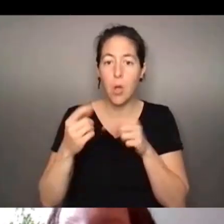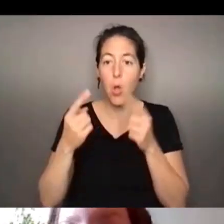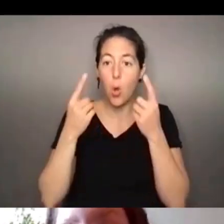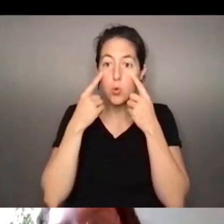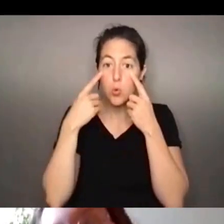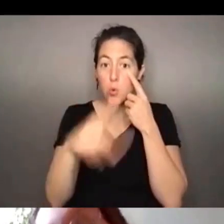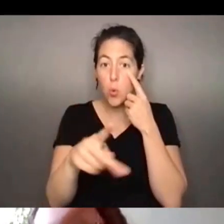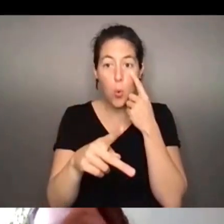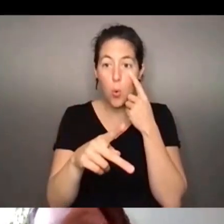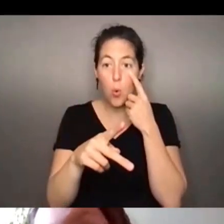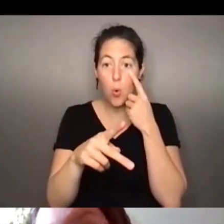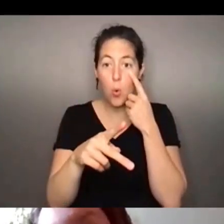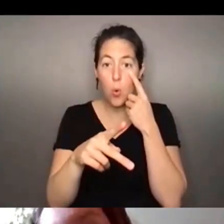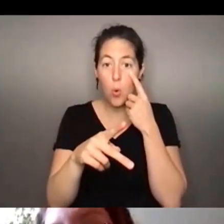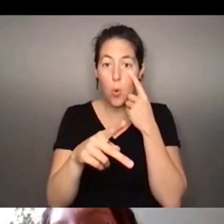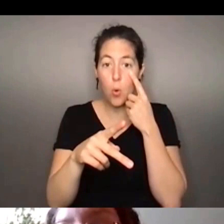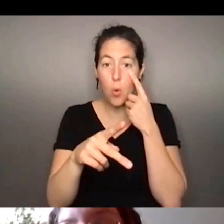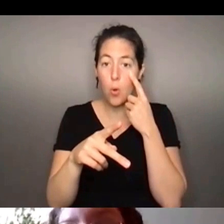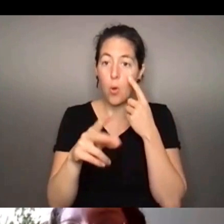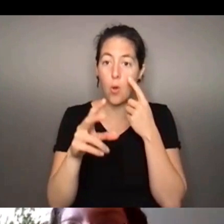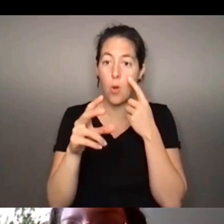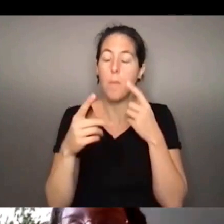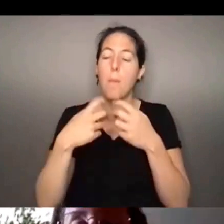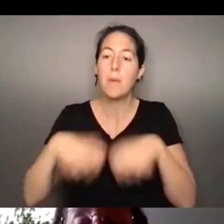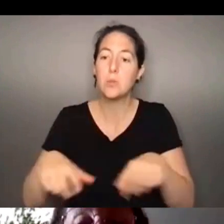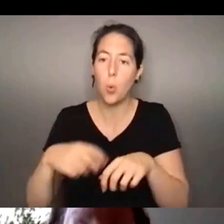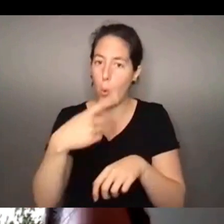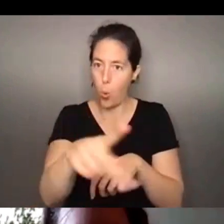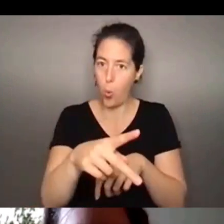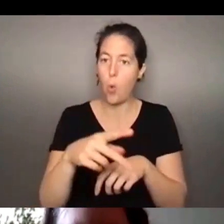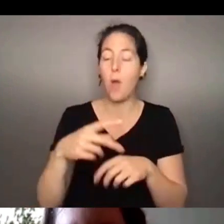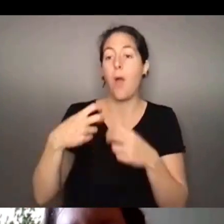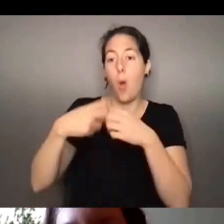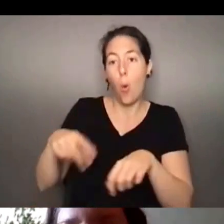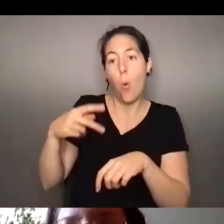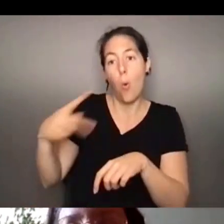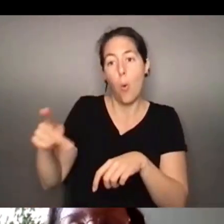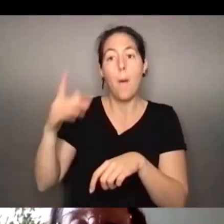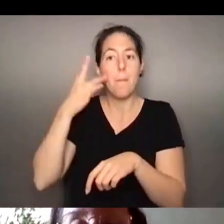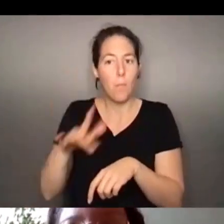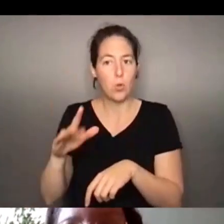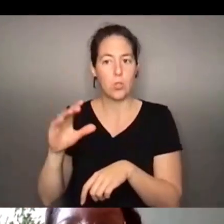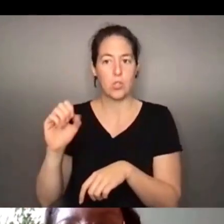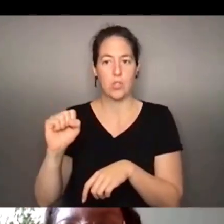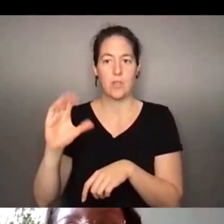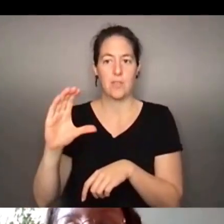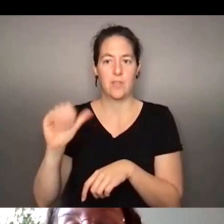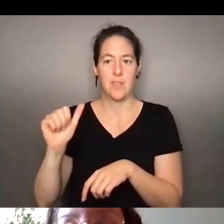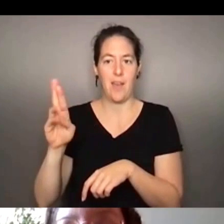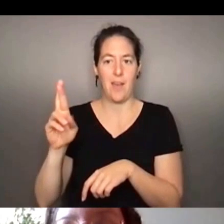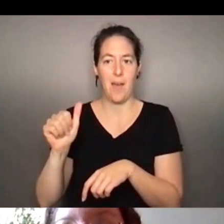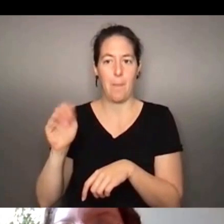lui. Ce pas les œufs du scarabée japonais, ce sont les œufs de la mouche du scarabée. Et donc, elle